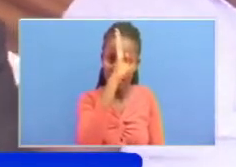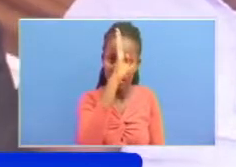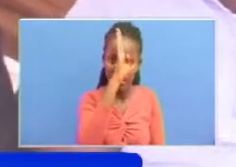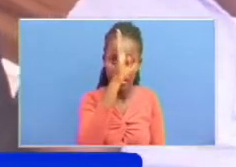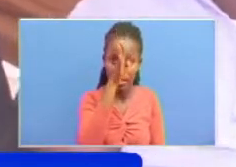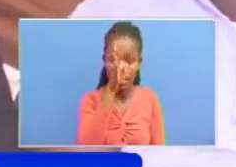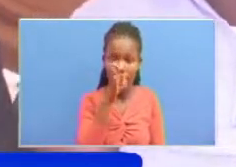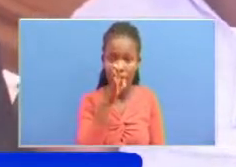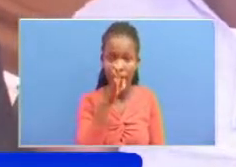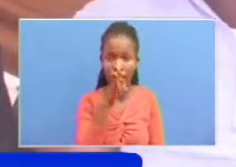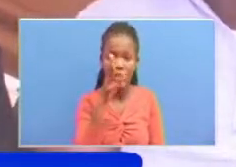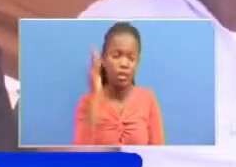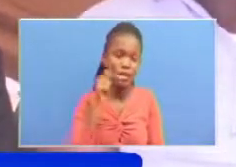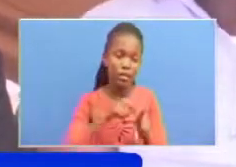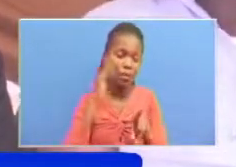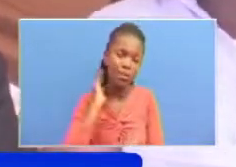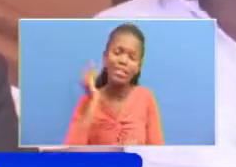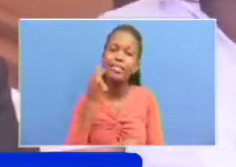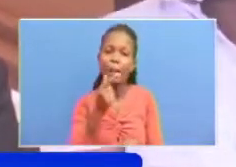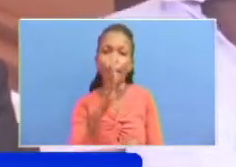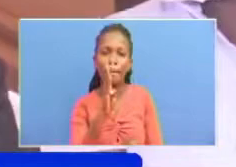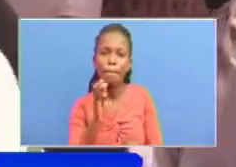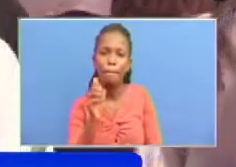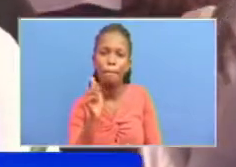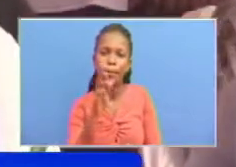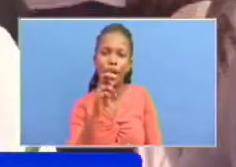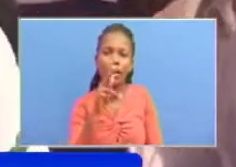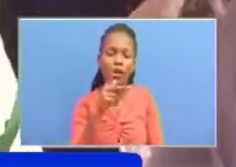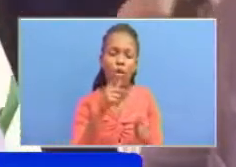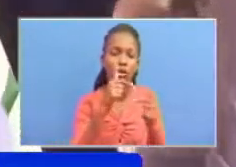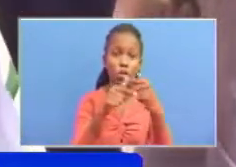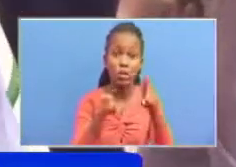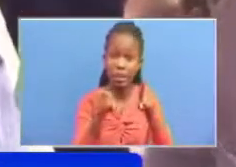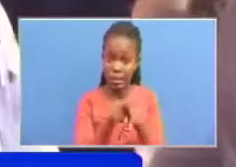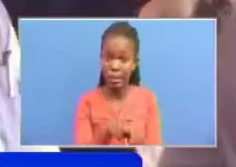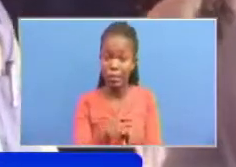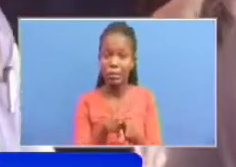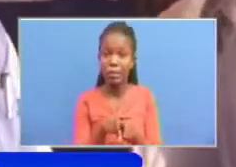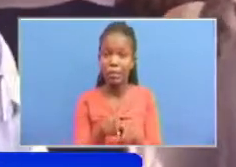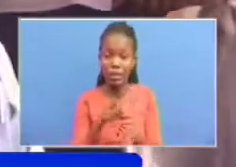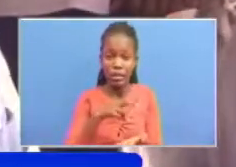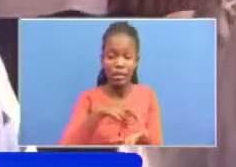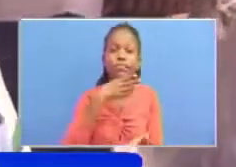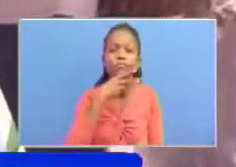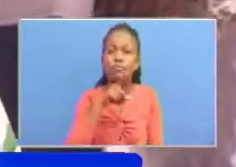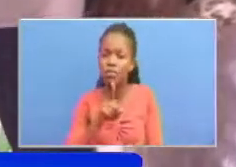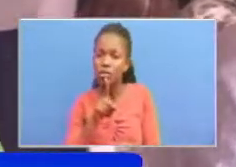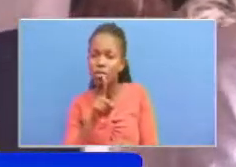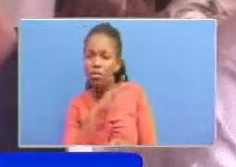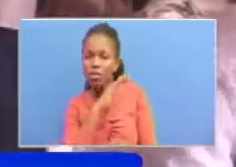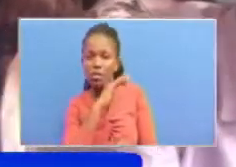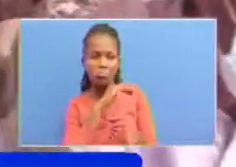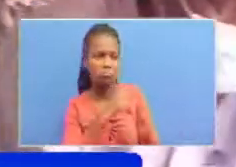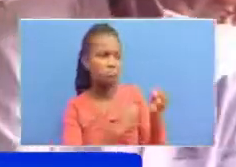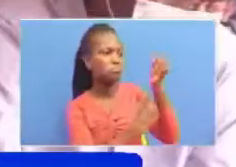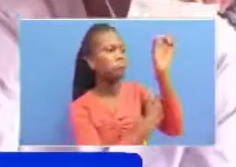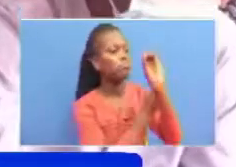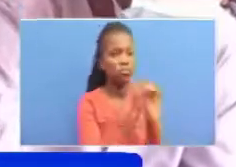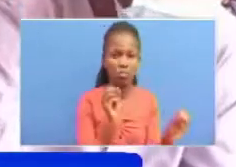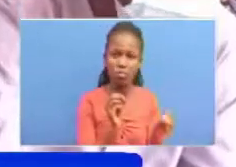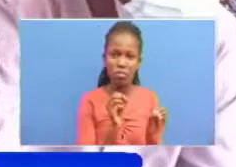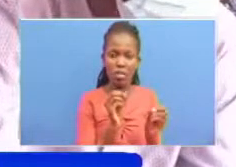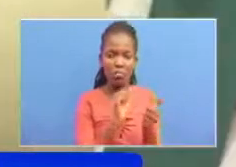Nuna isekana wenu kuendea kukuma view na musimamu wake wa kulea kukua tamba undongo ya ODM usakuwa nini munene.